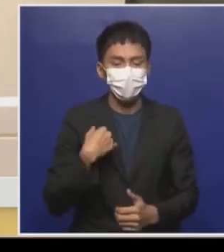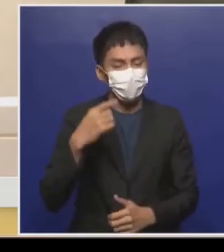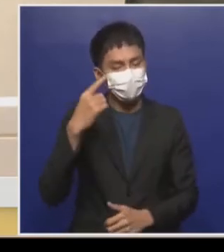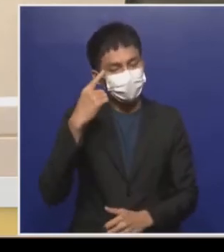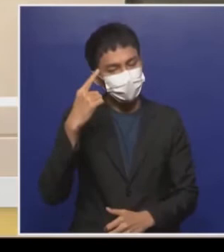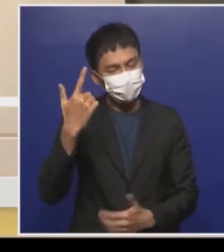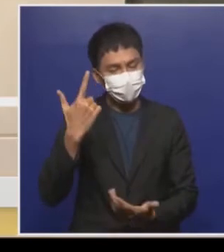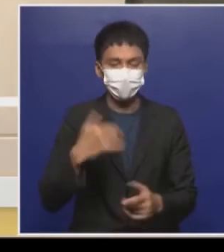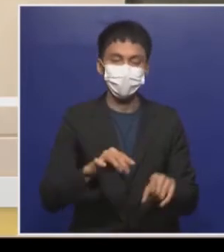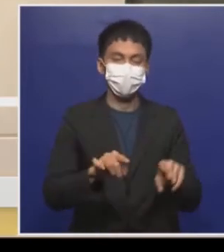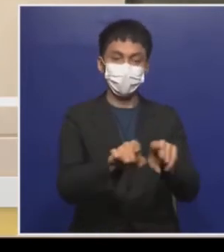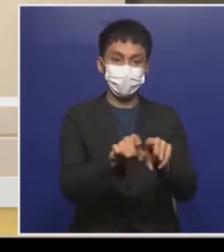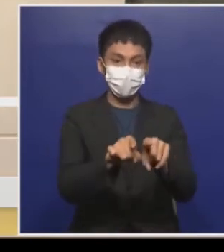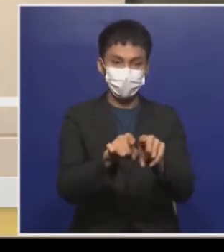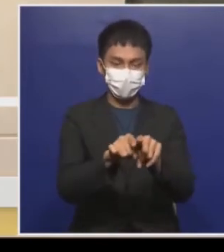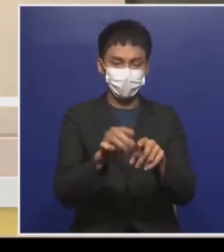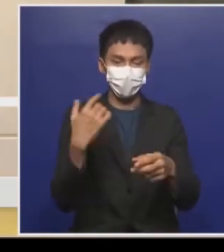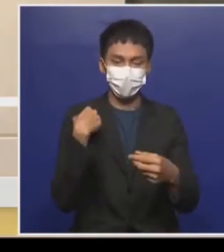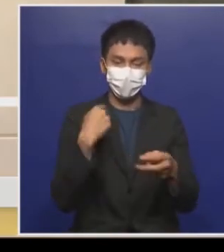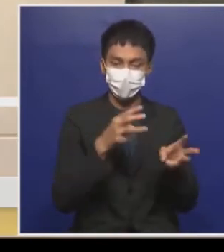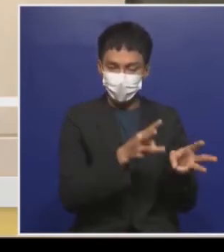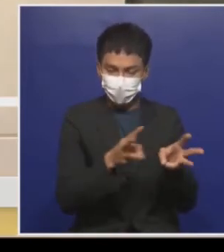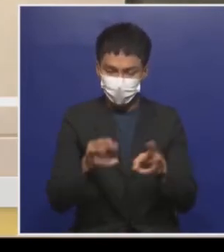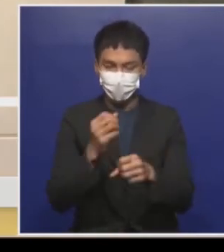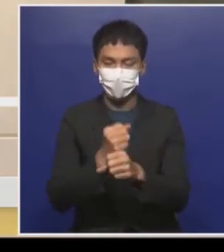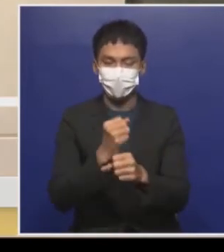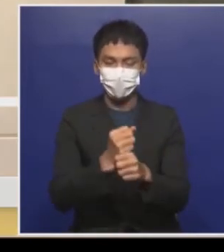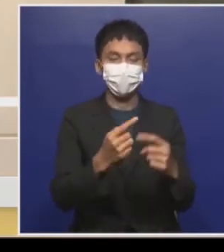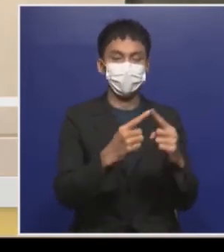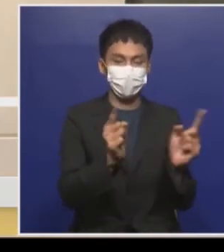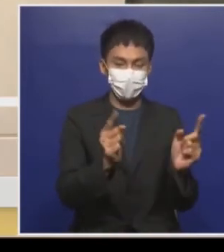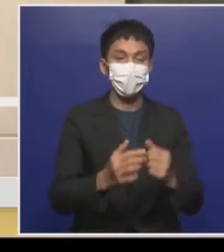เหมือนกันแต่วธีการทำงานนั้ต่างกัน